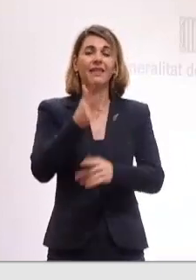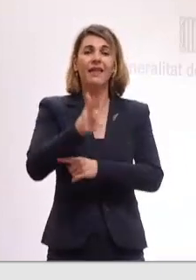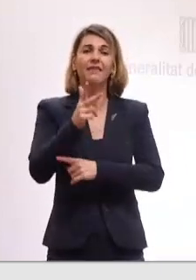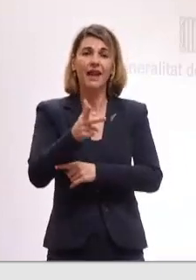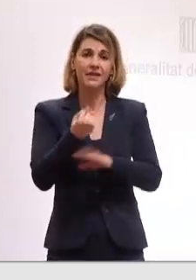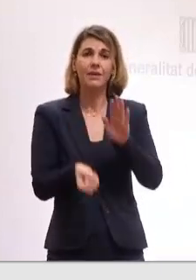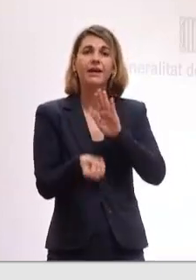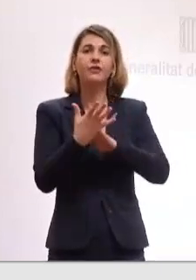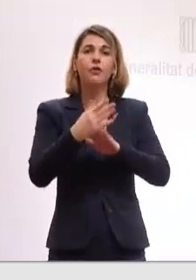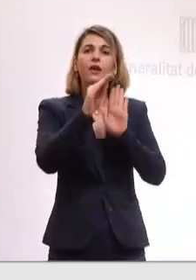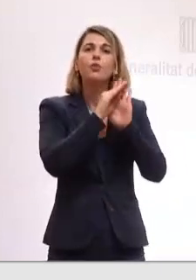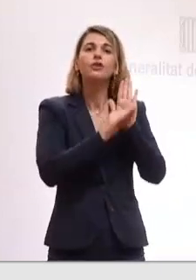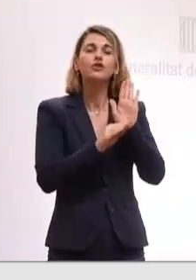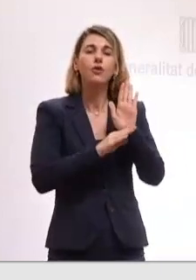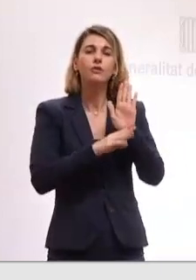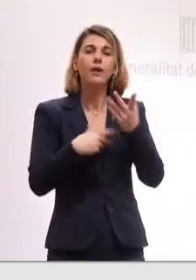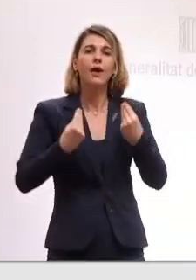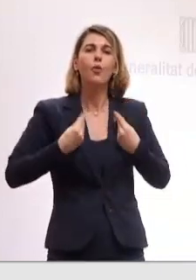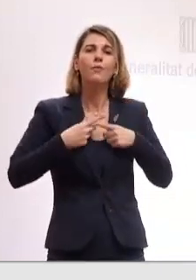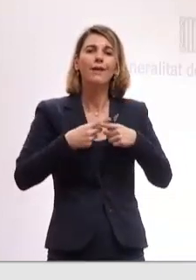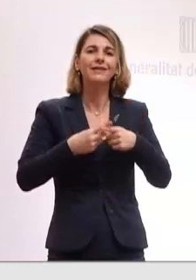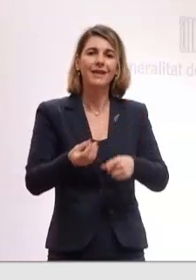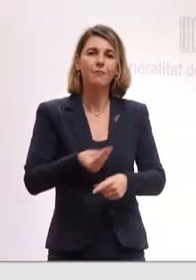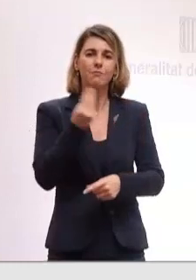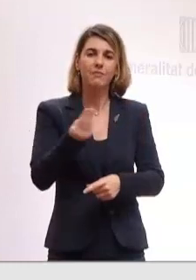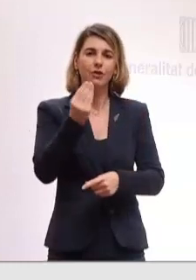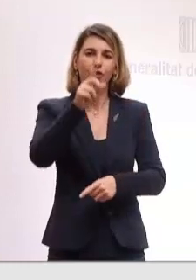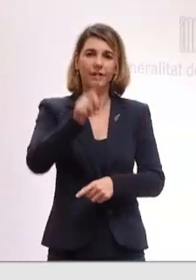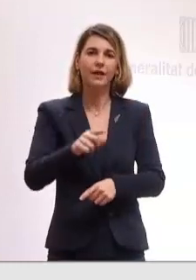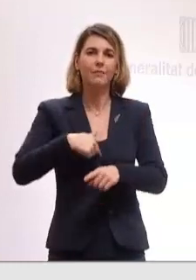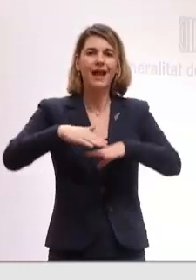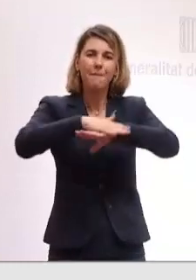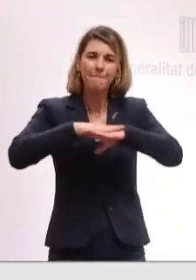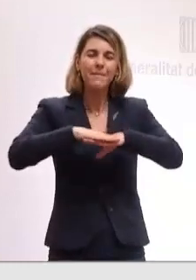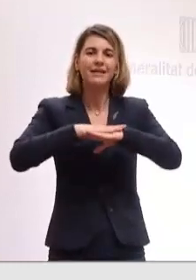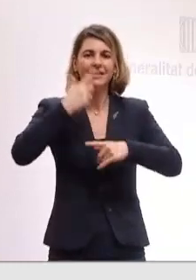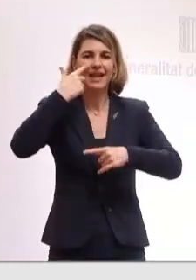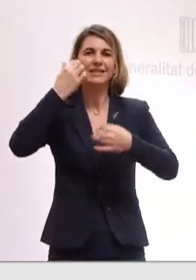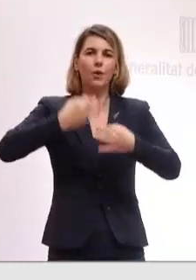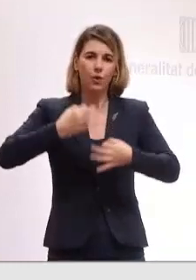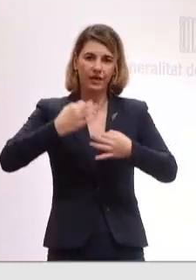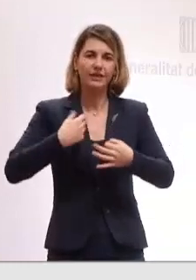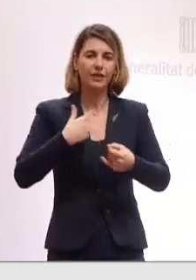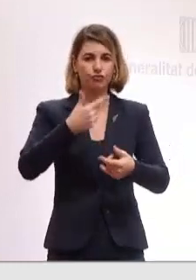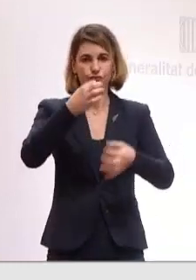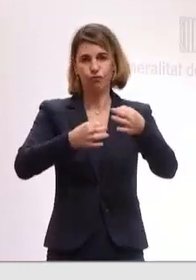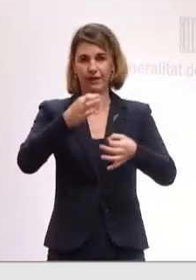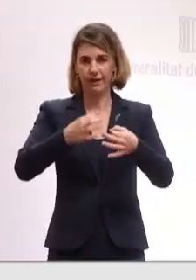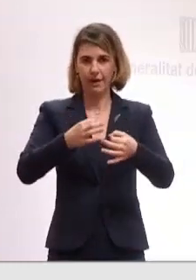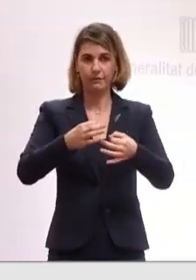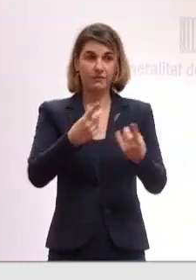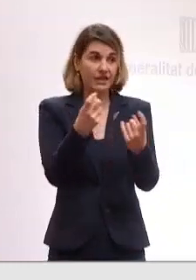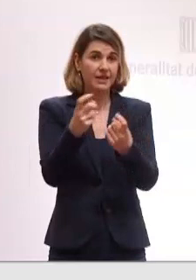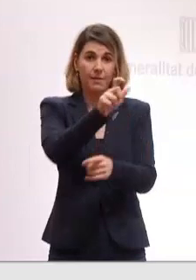creació de les condicions per a la bona convivència i en l'establiment de les bases de la seguretat jurídica, necessària tant